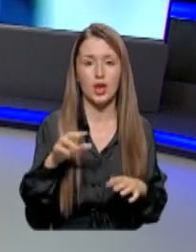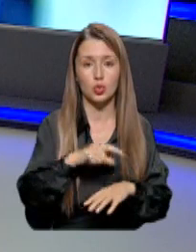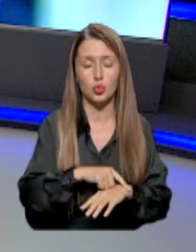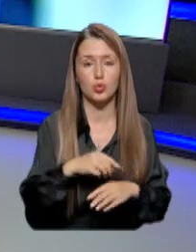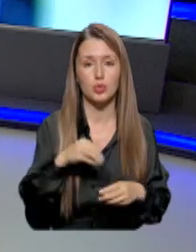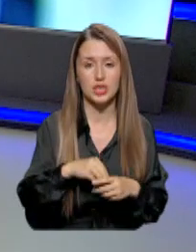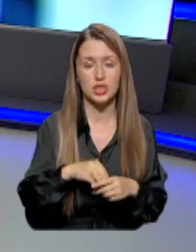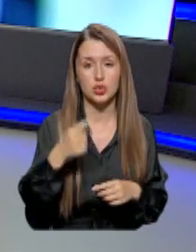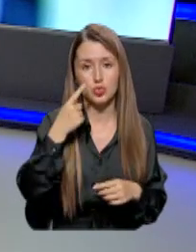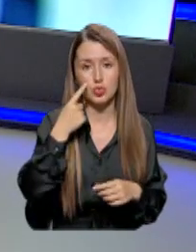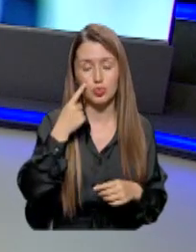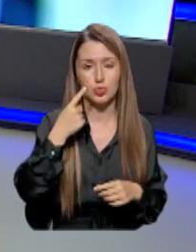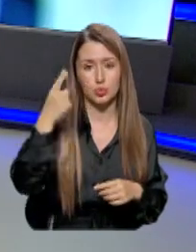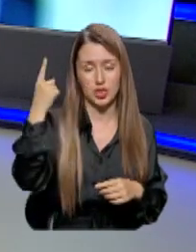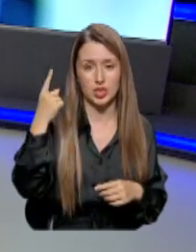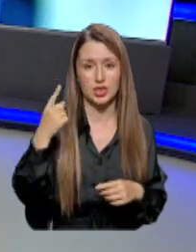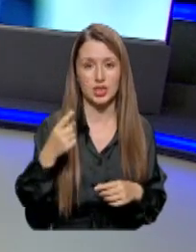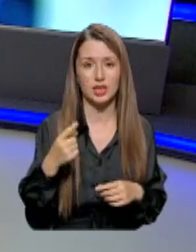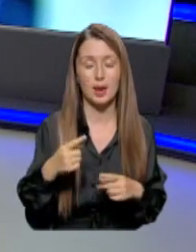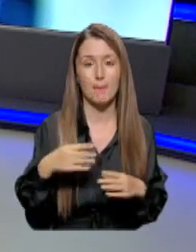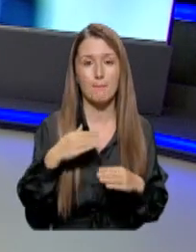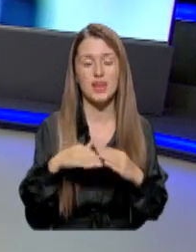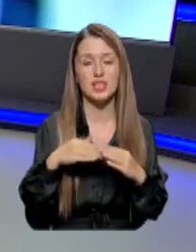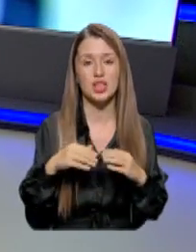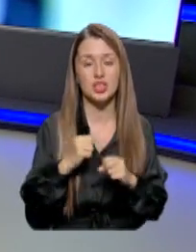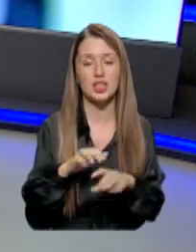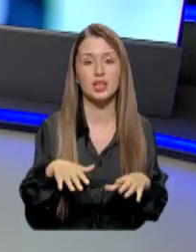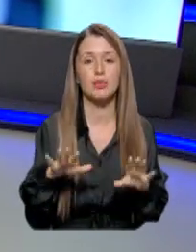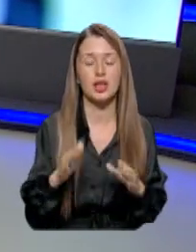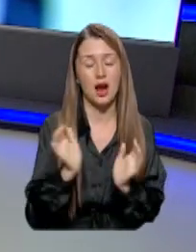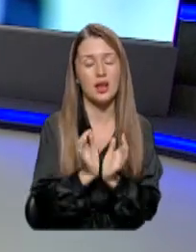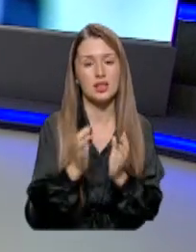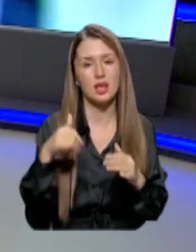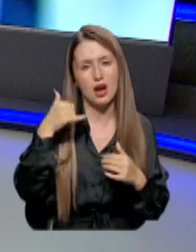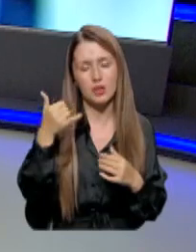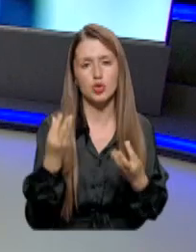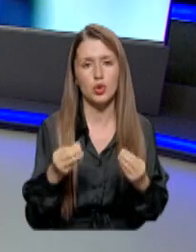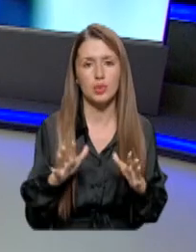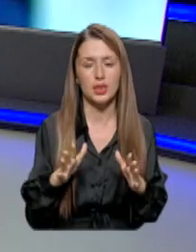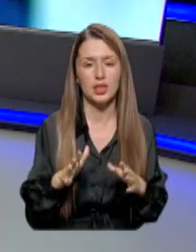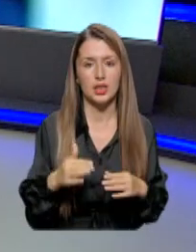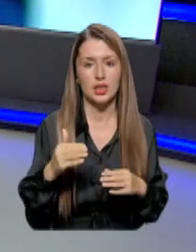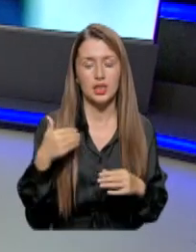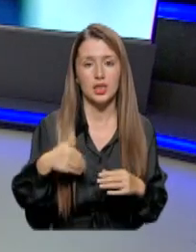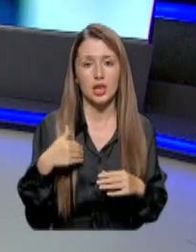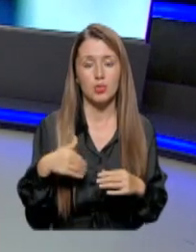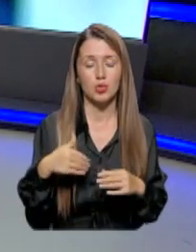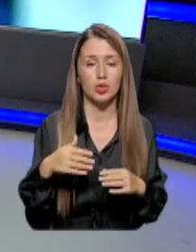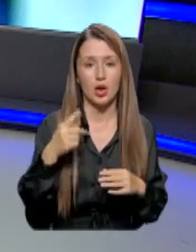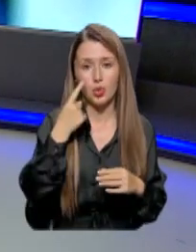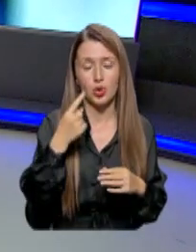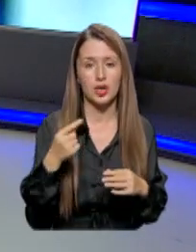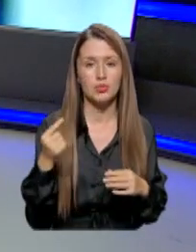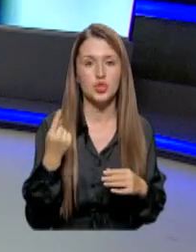için herhangi bir taziye mesajı yayınlamadı. Tamam, ailesini aramış olabilir ama kamuoyuna yönelik hiçbir şey yapmadı. Yapması